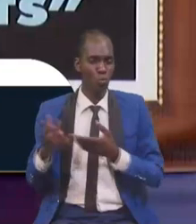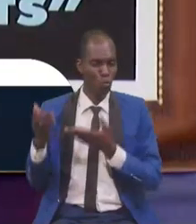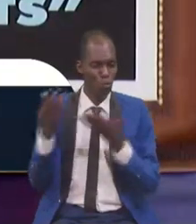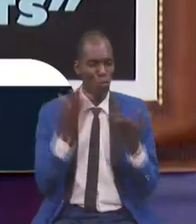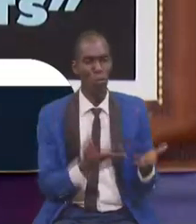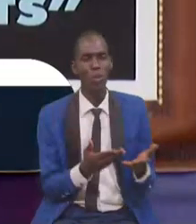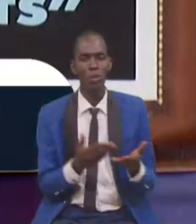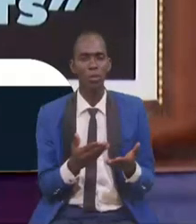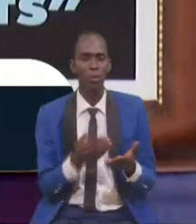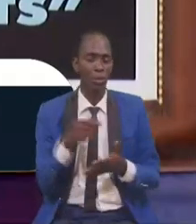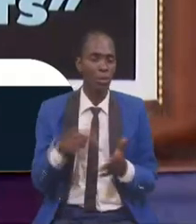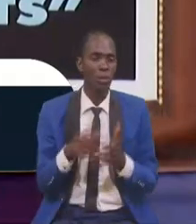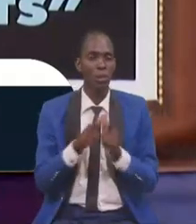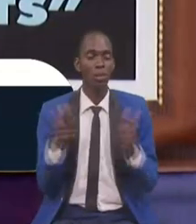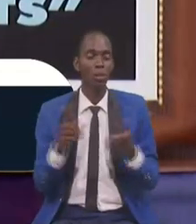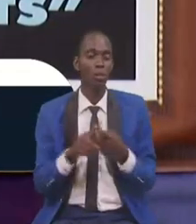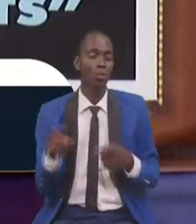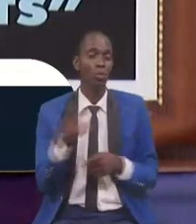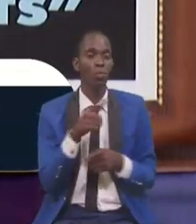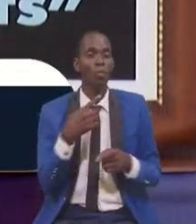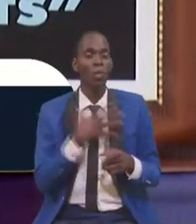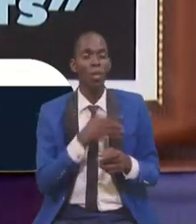l'homme le plus avarice,